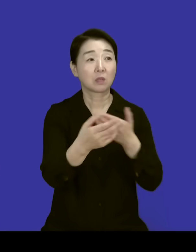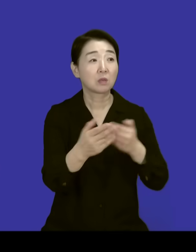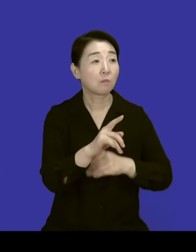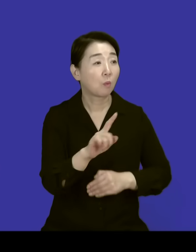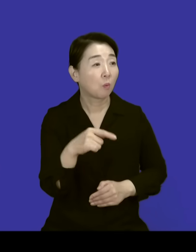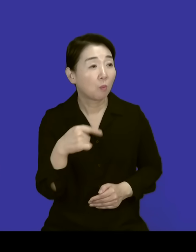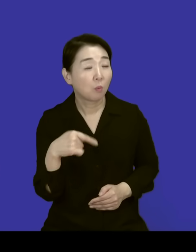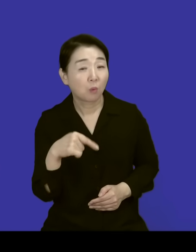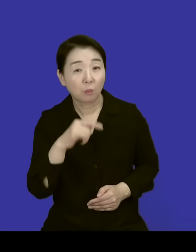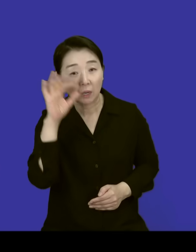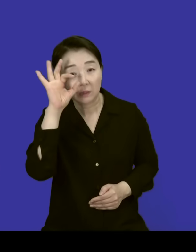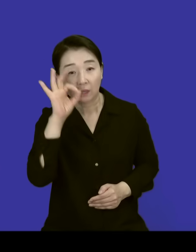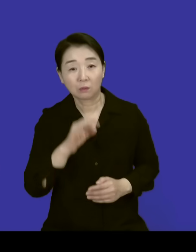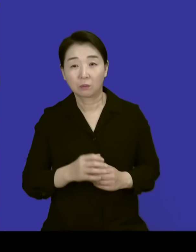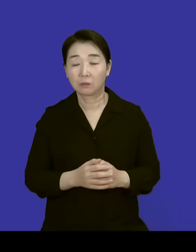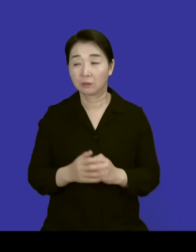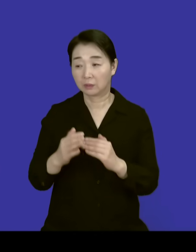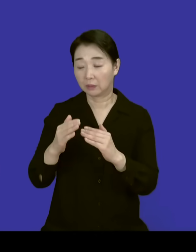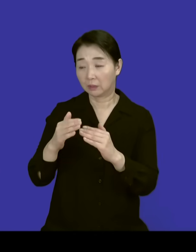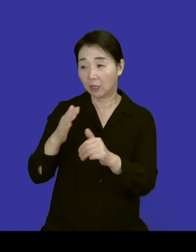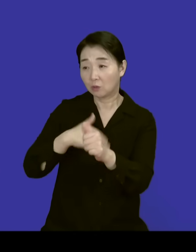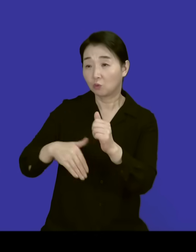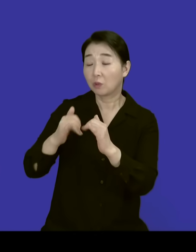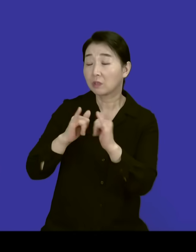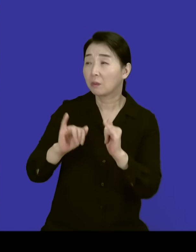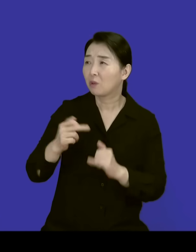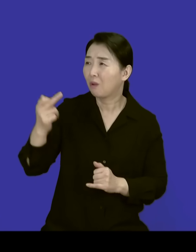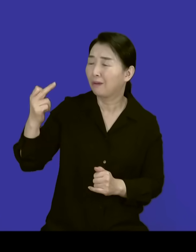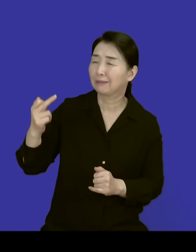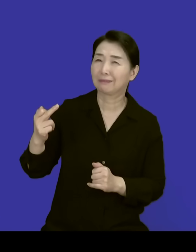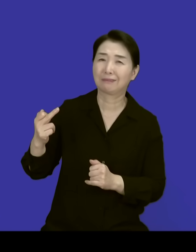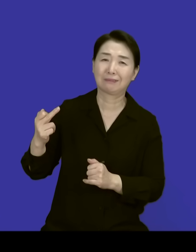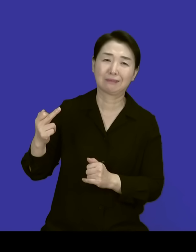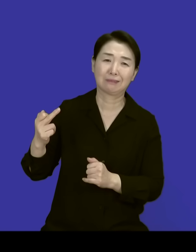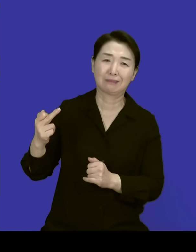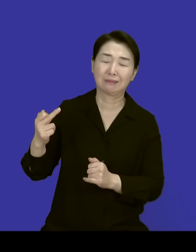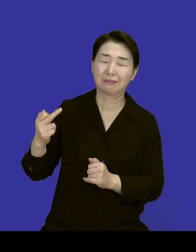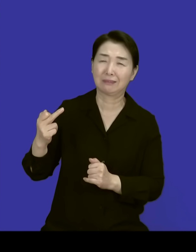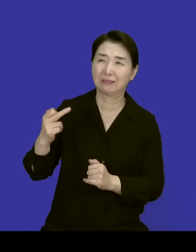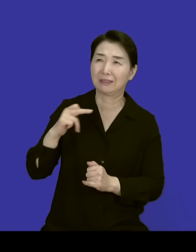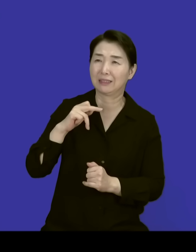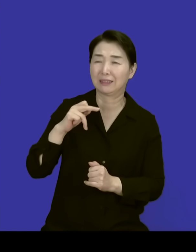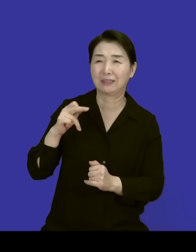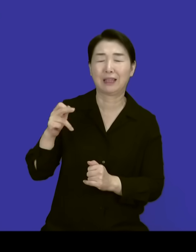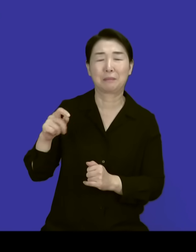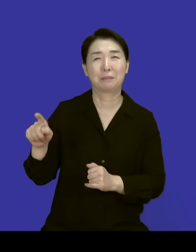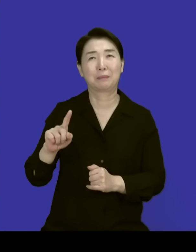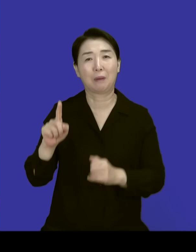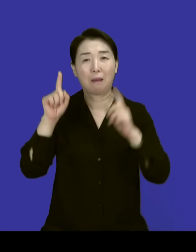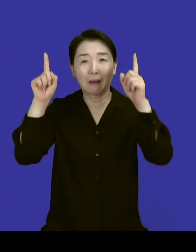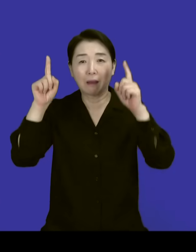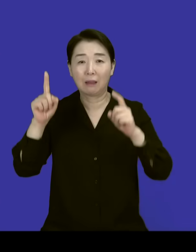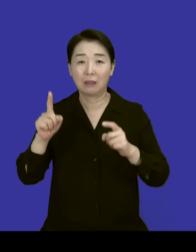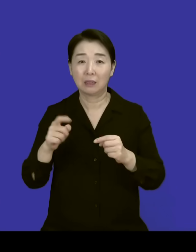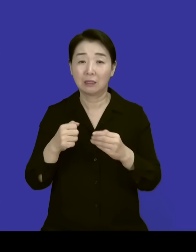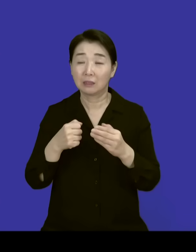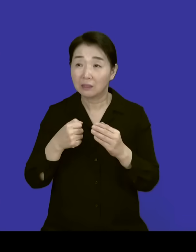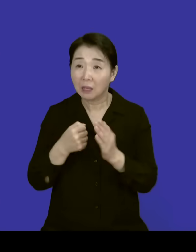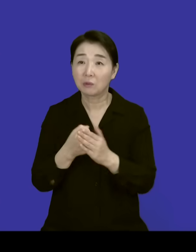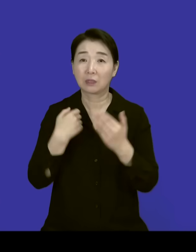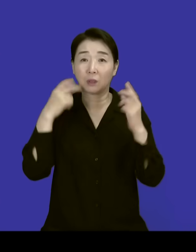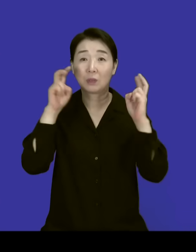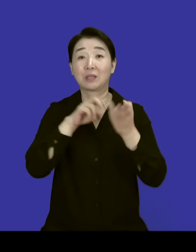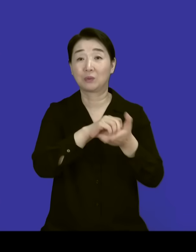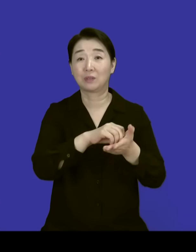예. 예, 제 주위에 또 막 그런 형들밖에 없으니까 사람들. 그런 사람들 어울리면서 예. 이제 취직도 하게 된 거죠. 어떤 곳에 어디에